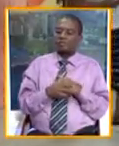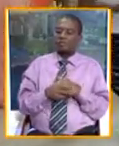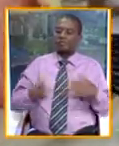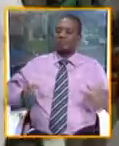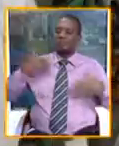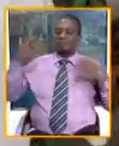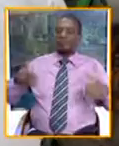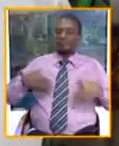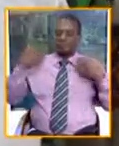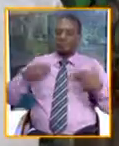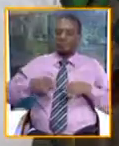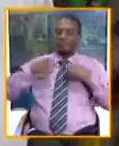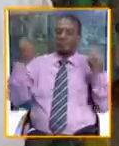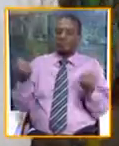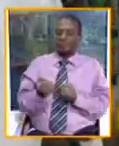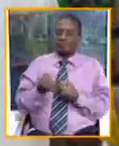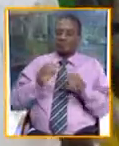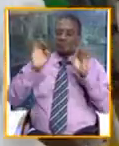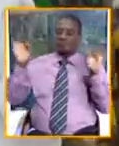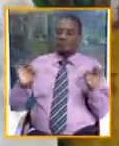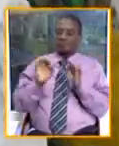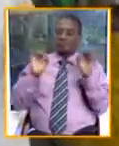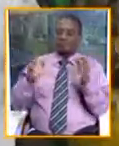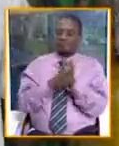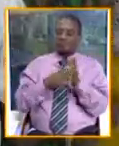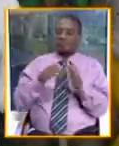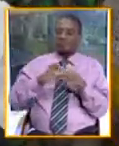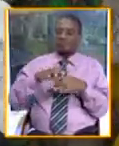Ambiance surchauffée à la salle des fêtes de l'école nationale de police d'Abidjan.